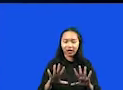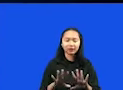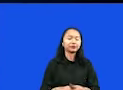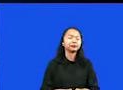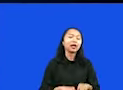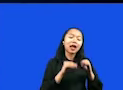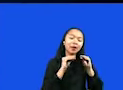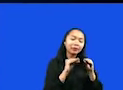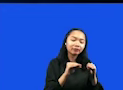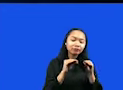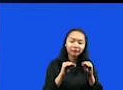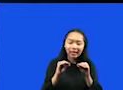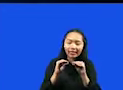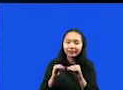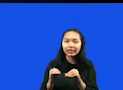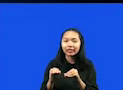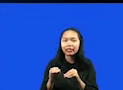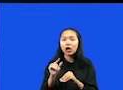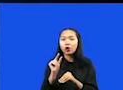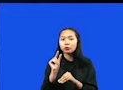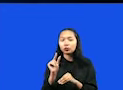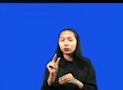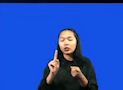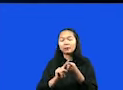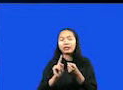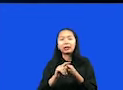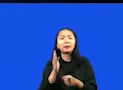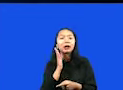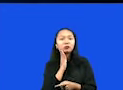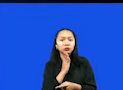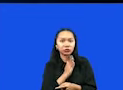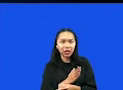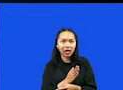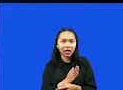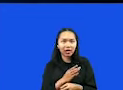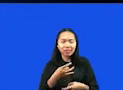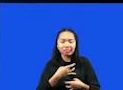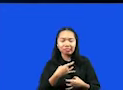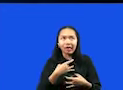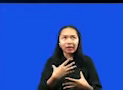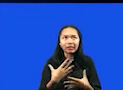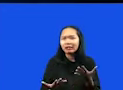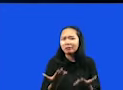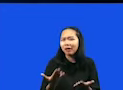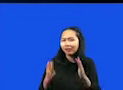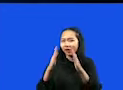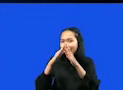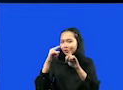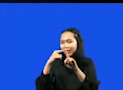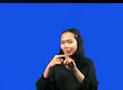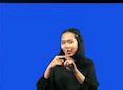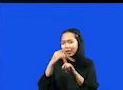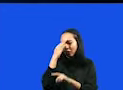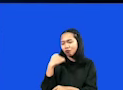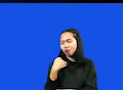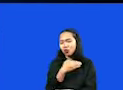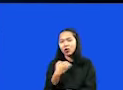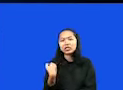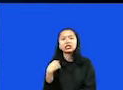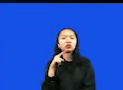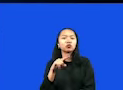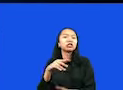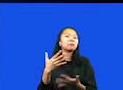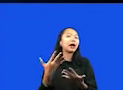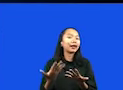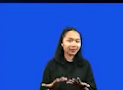memiliki rasa penasaran kepada gereja dengan respon positif Nah karena tadi penelitian kalau mengatakan anak